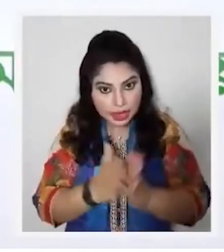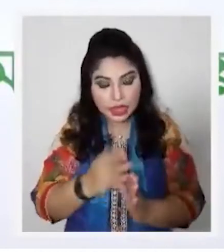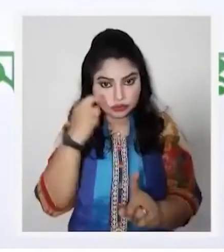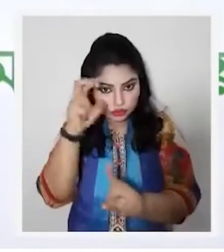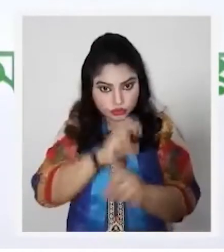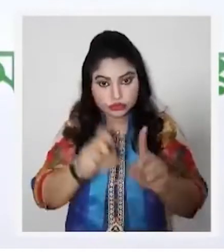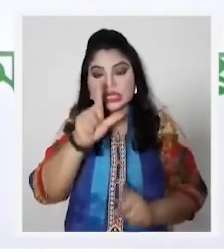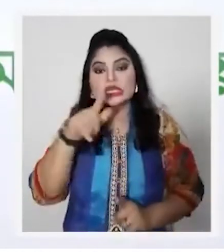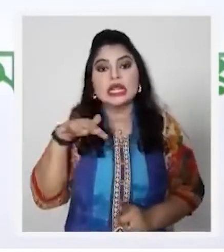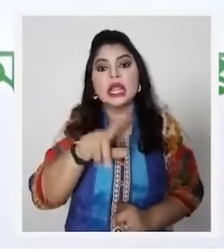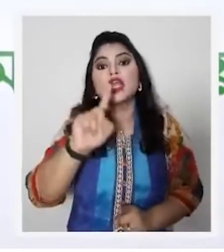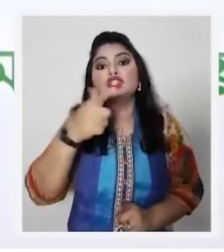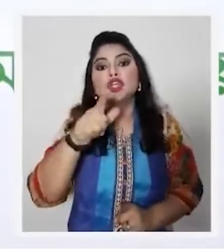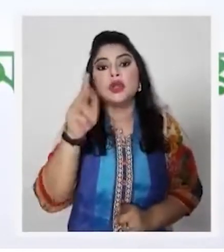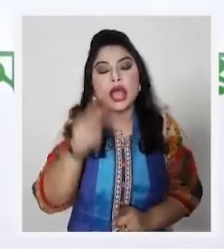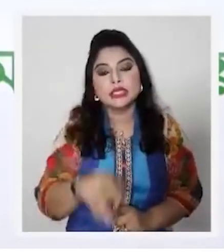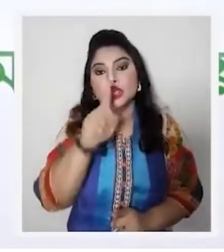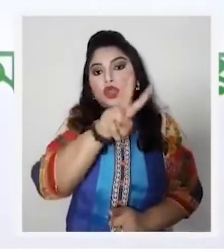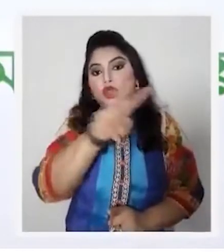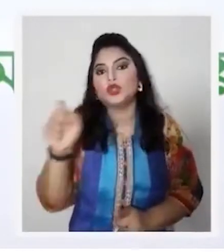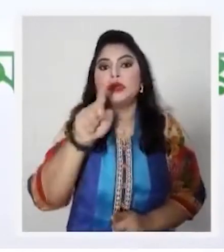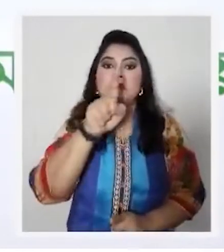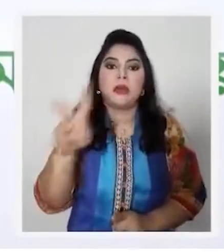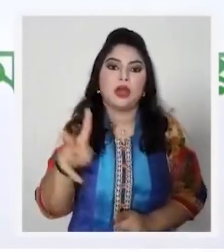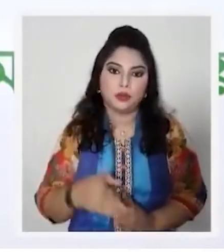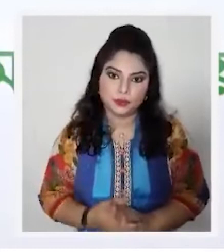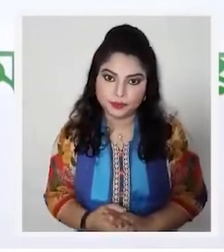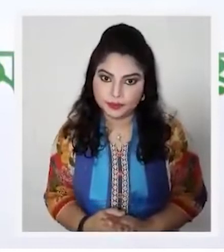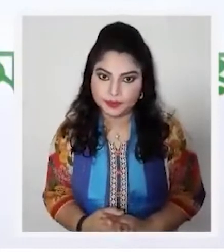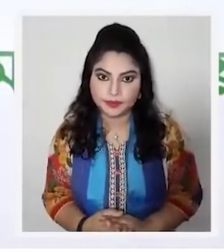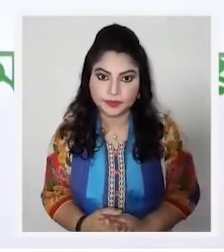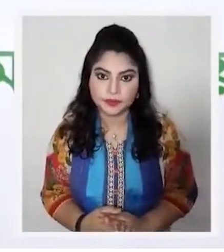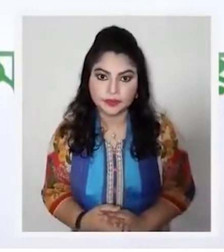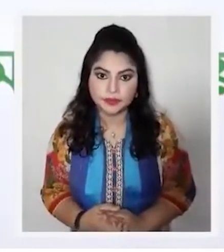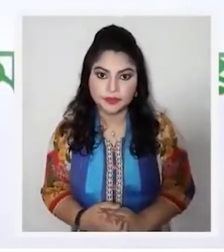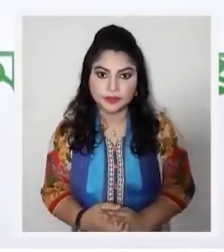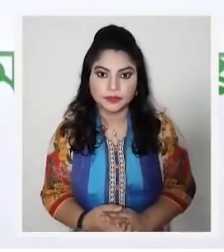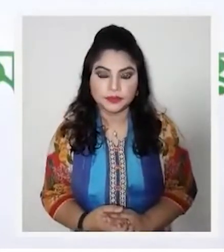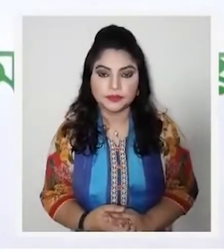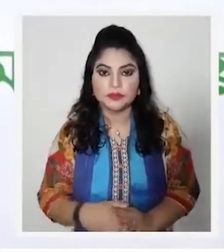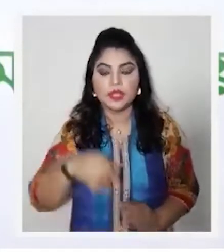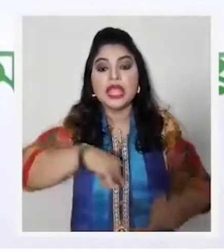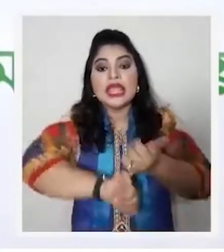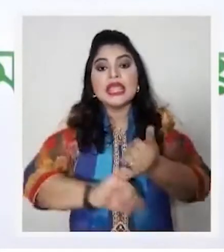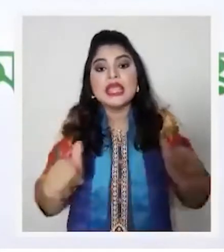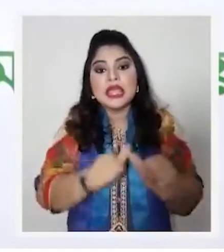1,678 জন। এ পর্যন্ত সকল বিমানবন্দর এবং ক্যান্টনমেন্ট রেল স্টেশনে স্ক্রিনিং হয়েছে